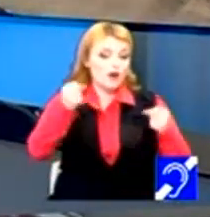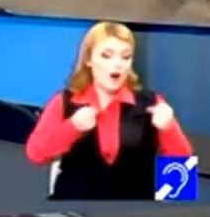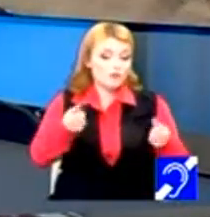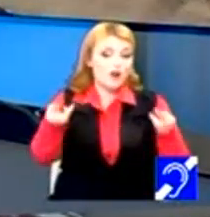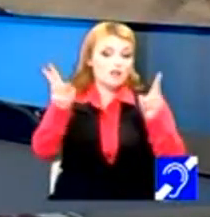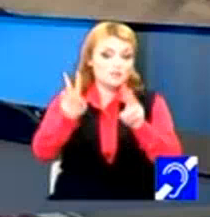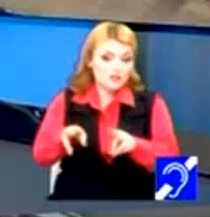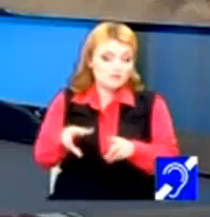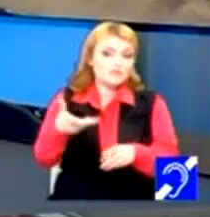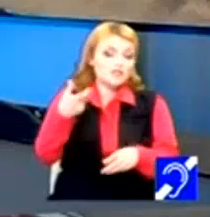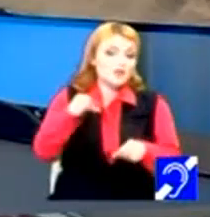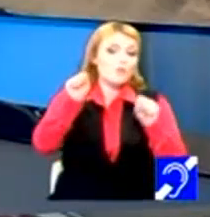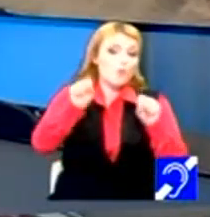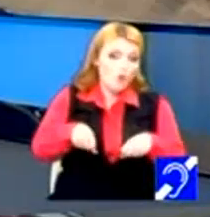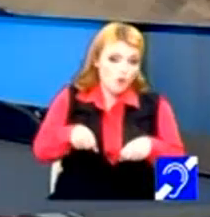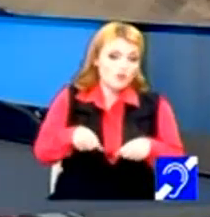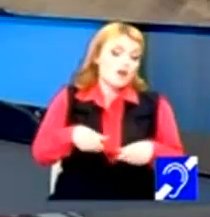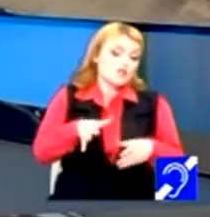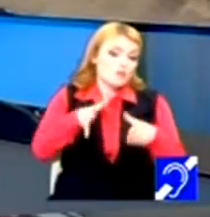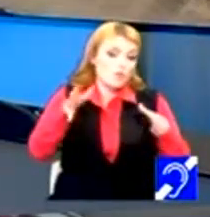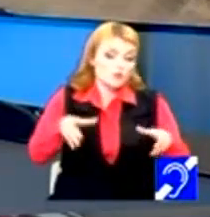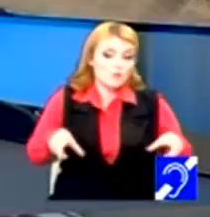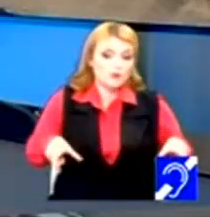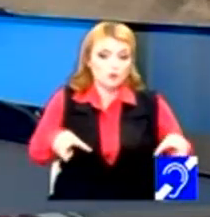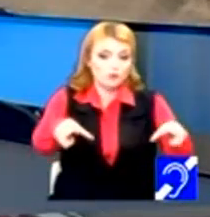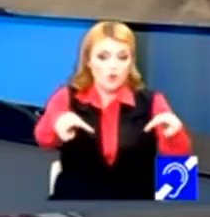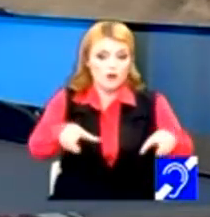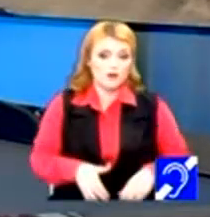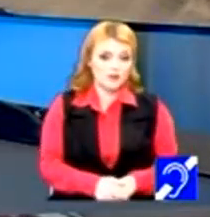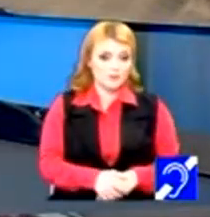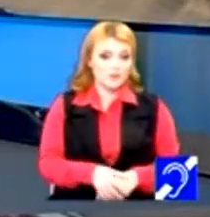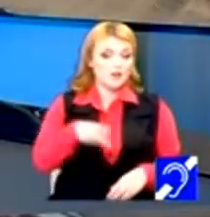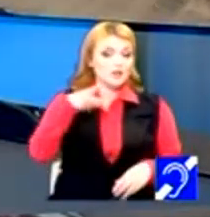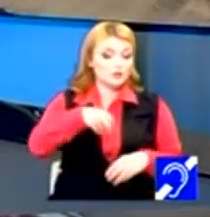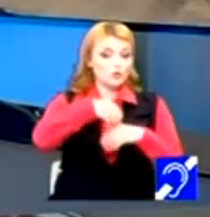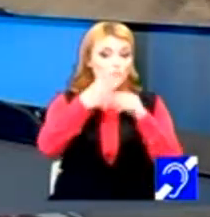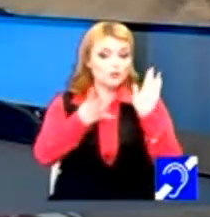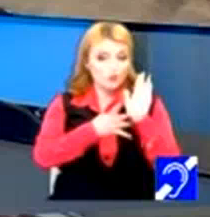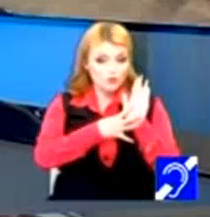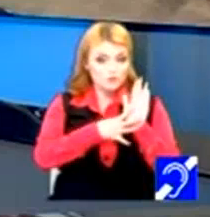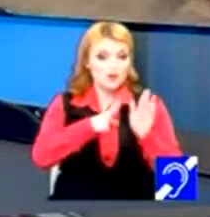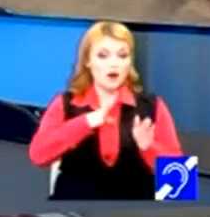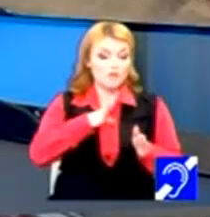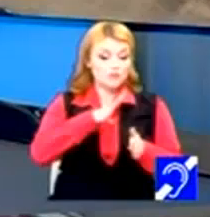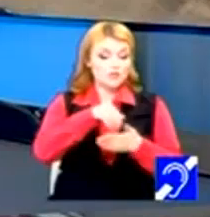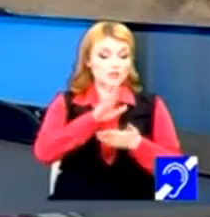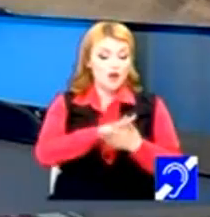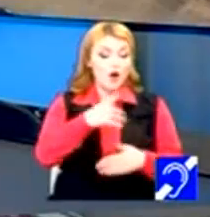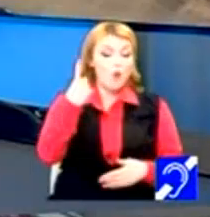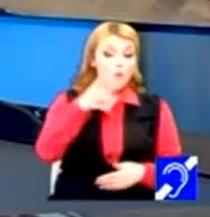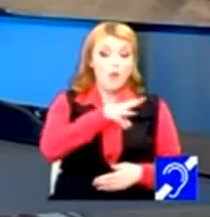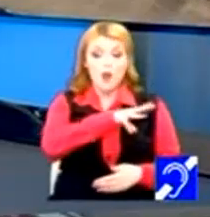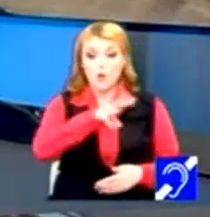des pe trotuare. Statistic, în 2019, în Republica Moldova a fost depășit pragul de 1 milion de unități de